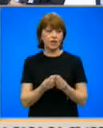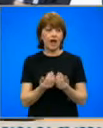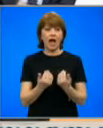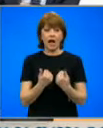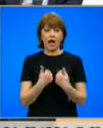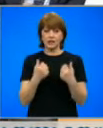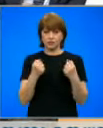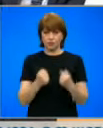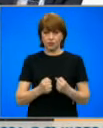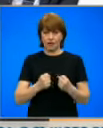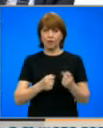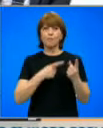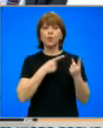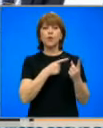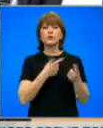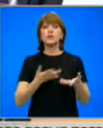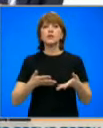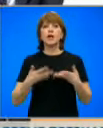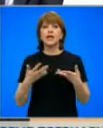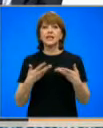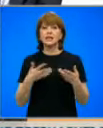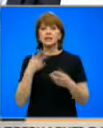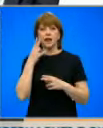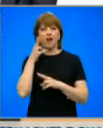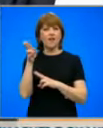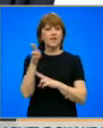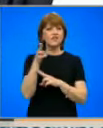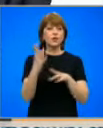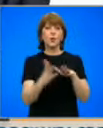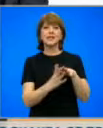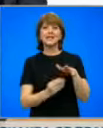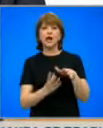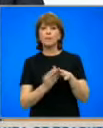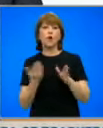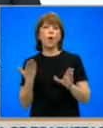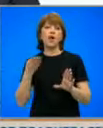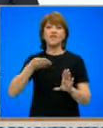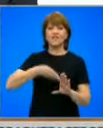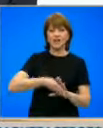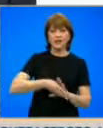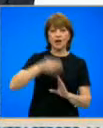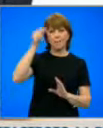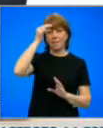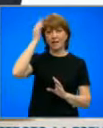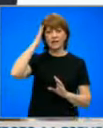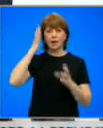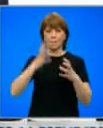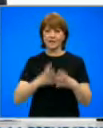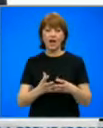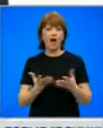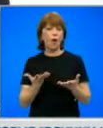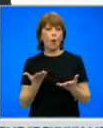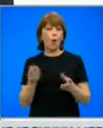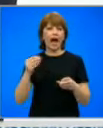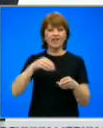очаквам прокуратурата да изиска видеозаписи от това кой влиза в българския парламент, кога е влязъл, как